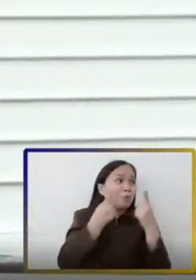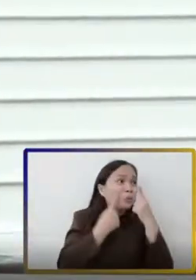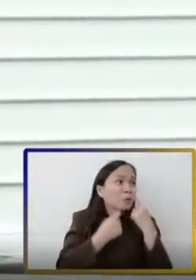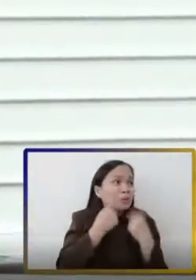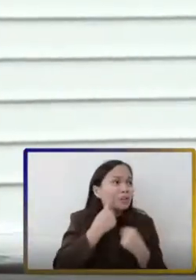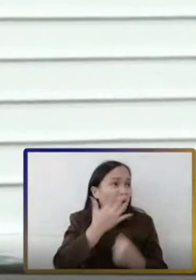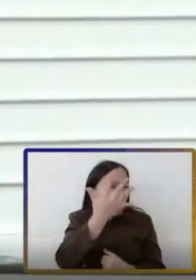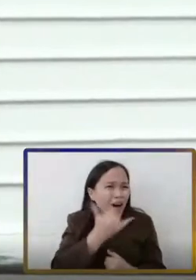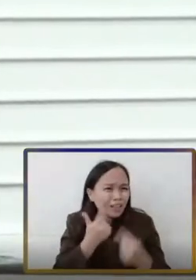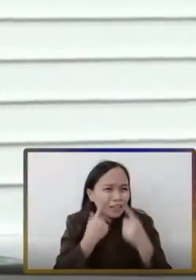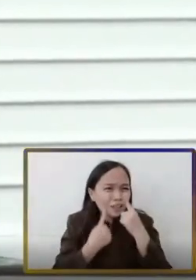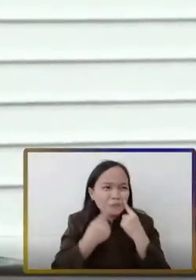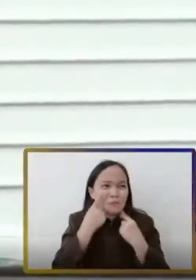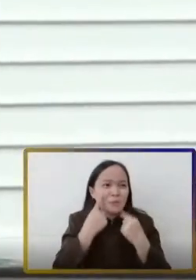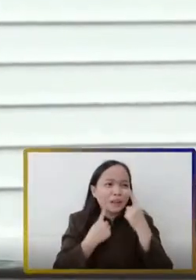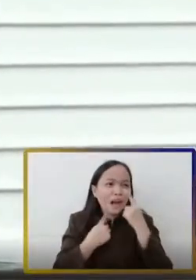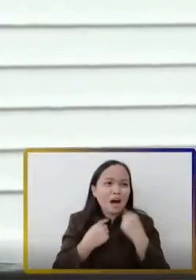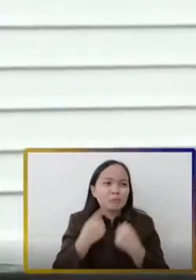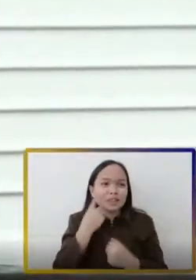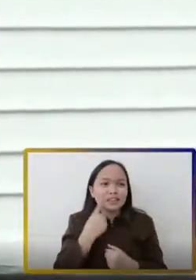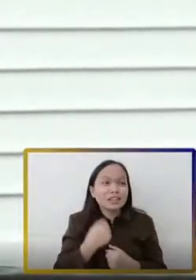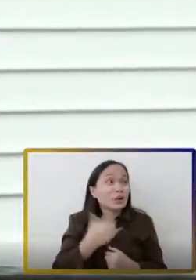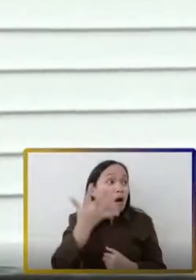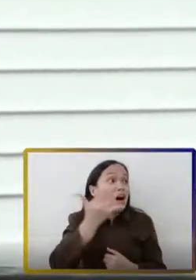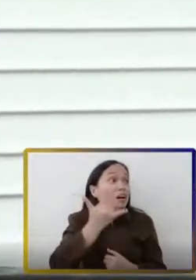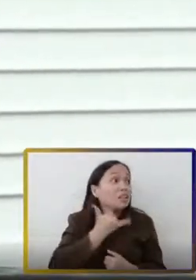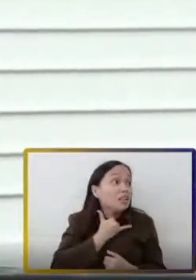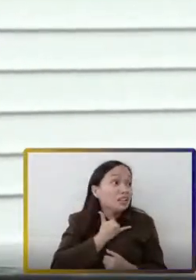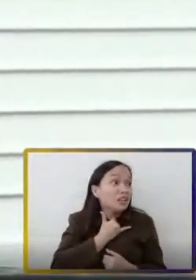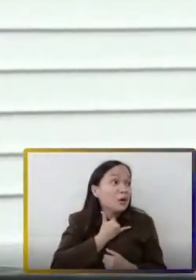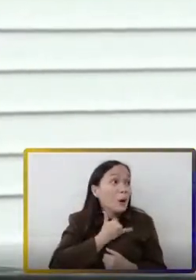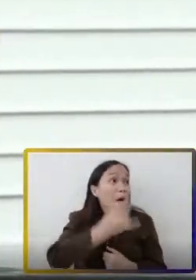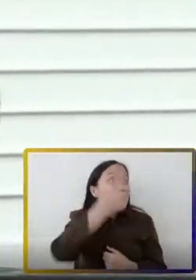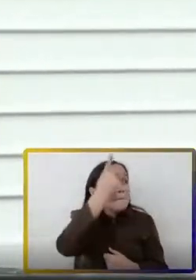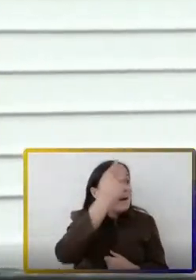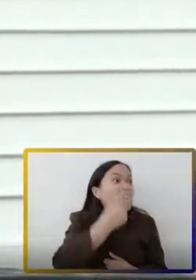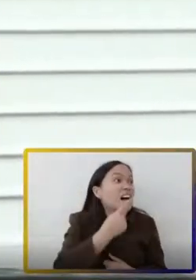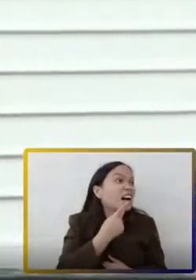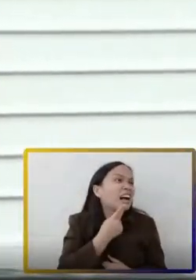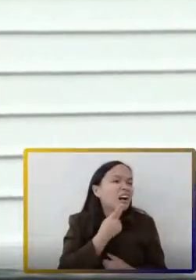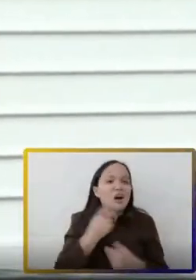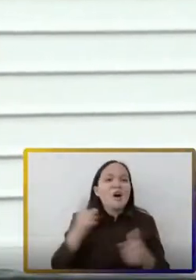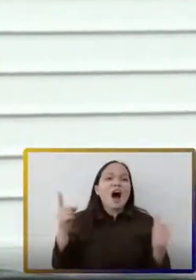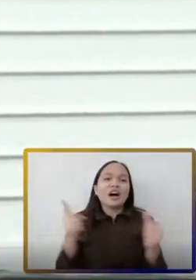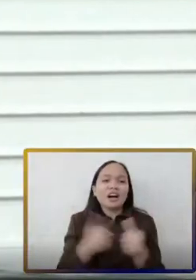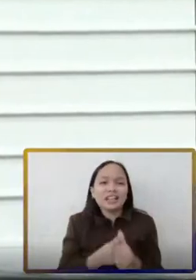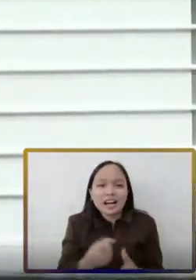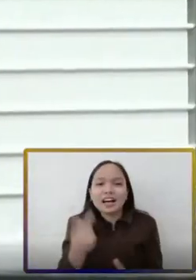Alam mo kung bakit? Inuunahan na ang magulang kasi may hihingin sila.